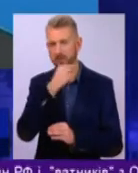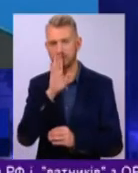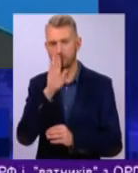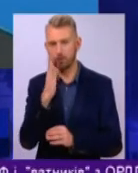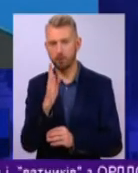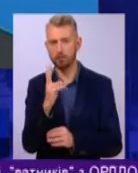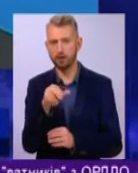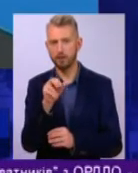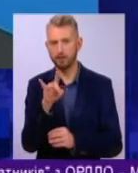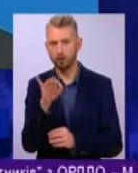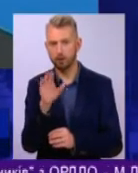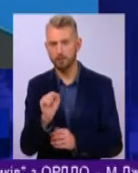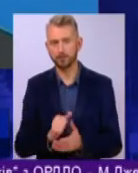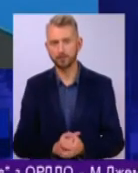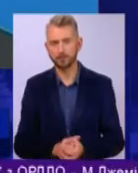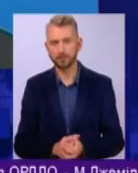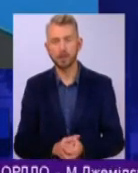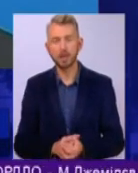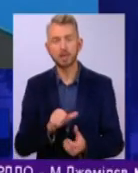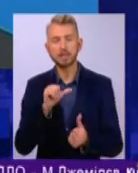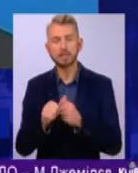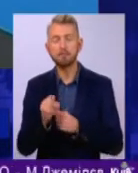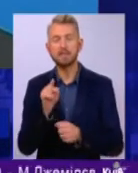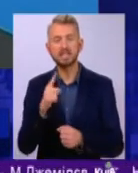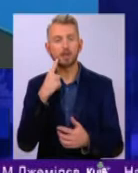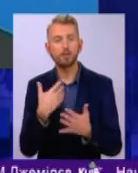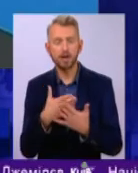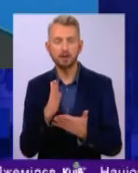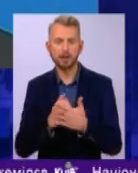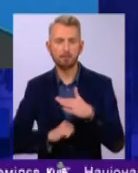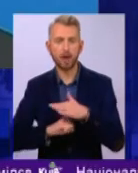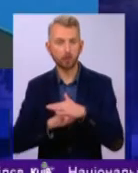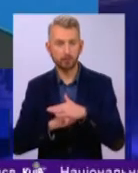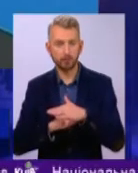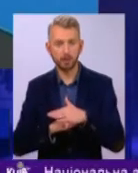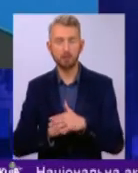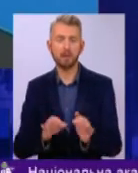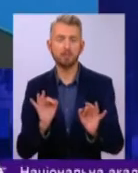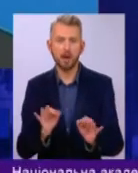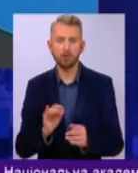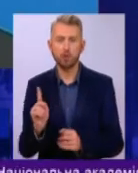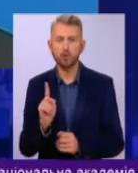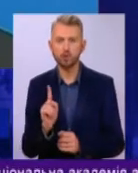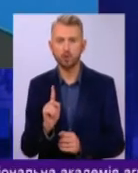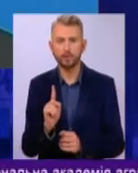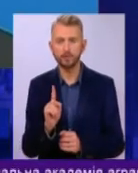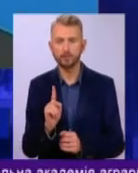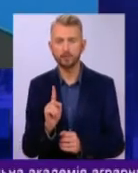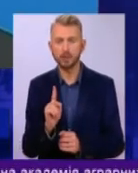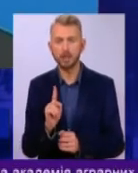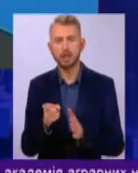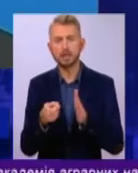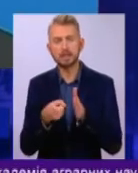ворогами Кадирова. Саме ці версії є базовими. Безперечно, що